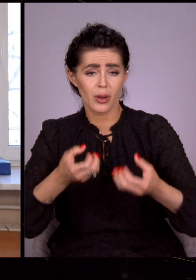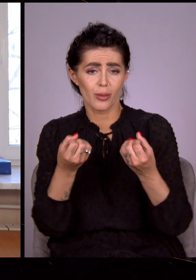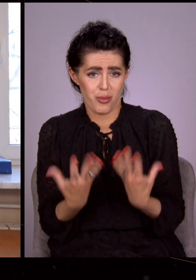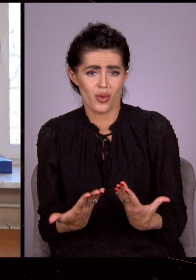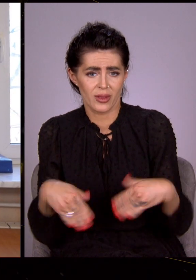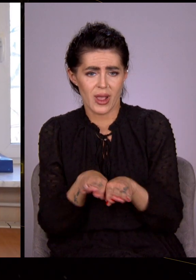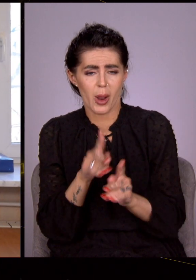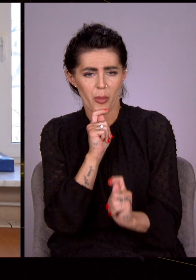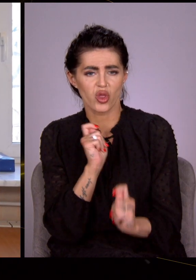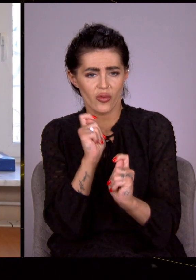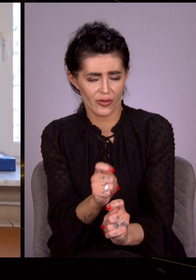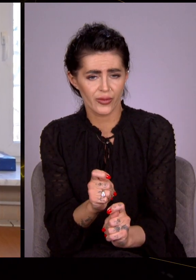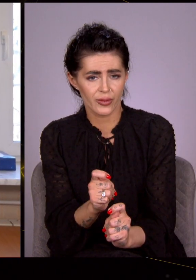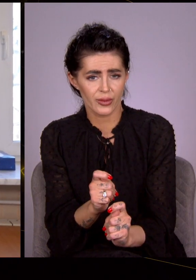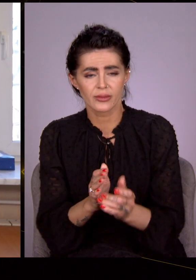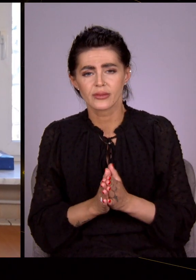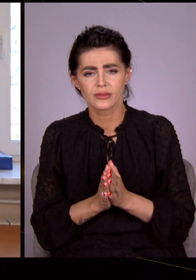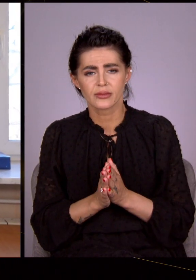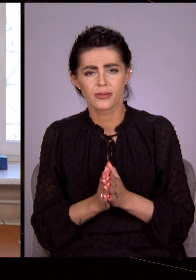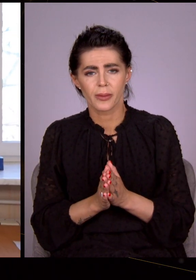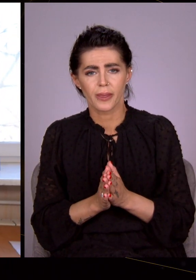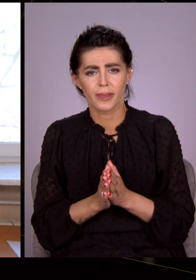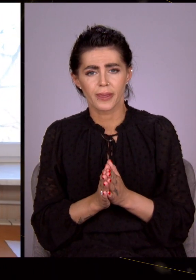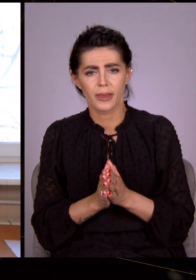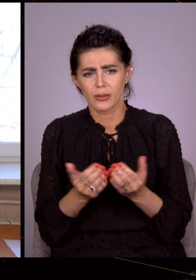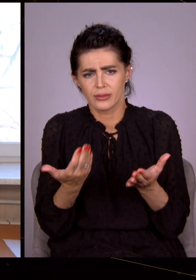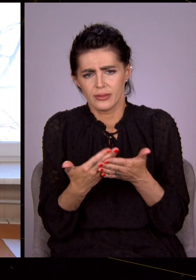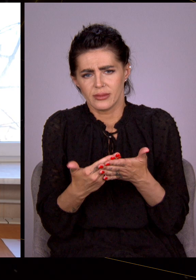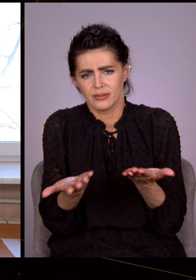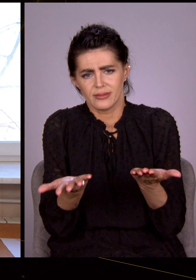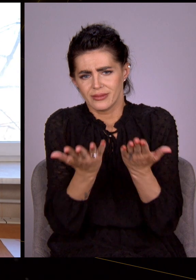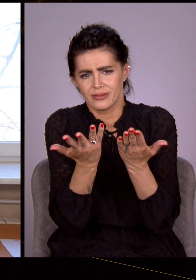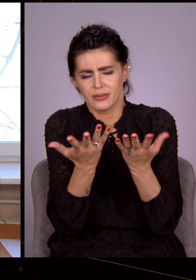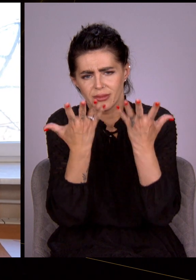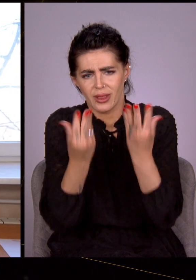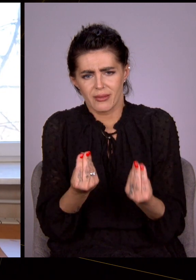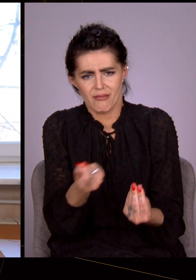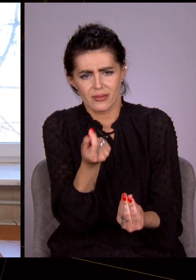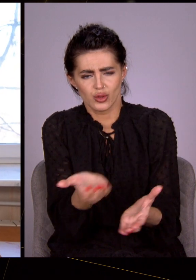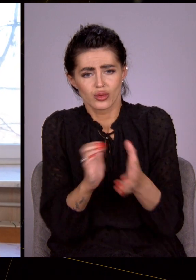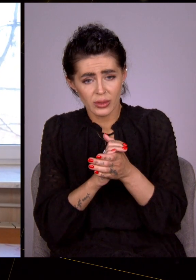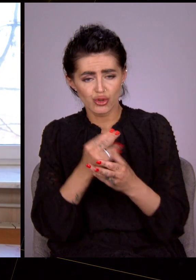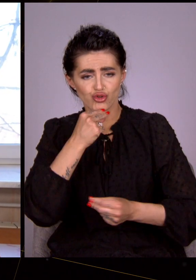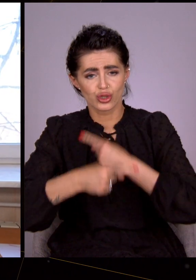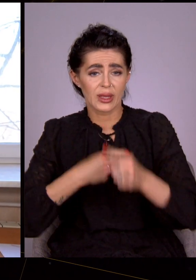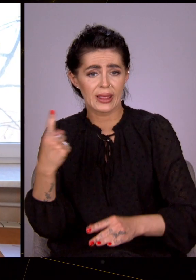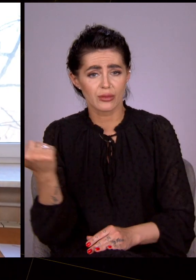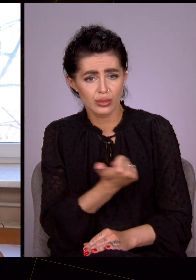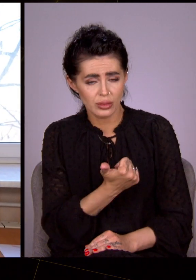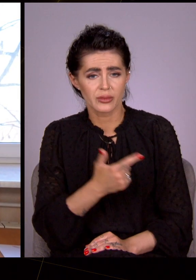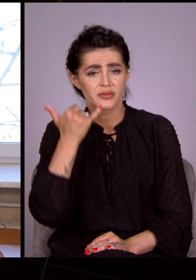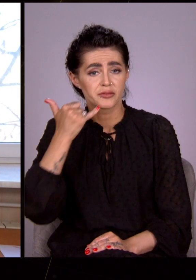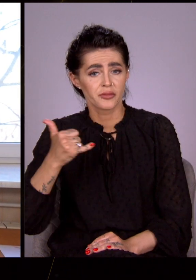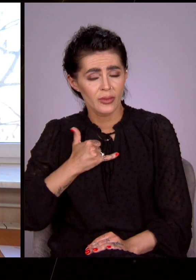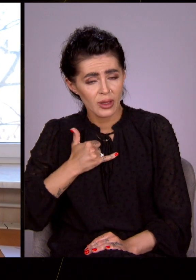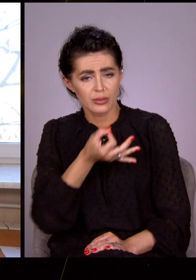просто подарував. Наскільки ми пару днів були знайомі з ним. А потім він через тиждень десь передзвонює і каже,